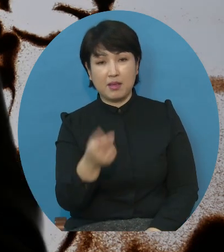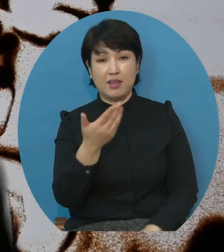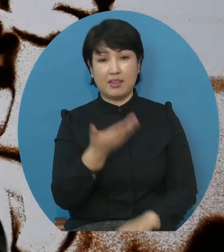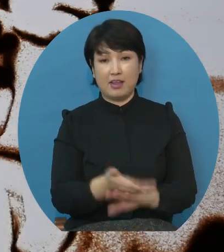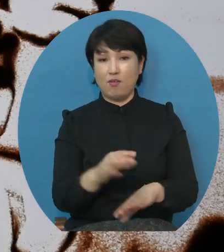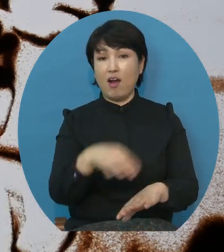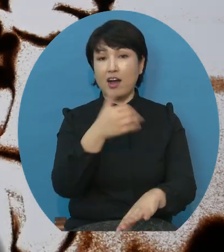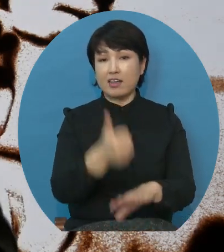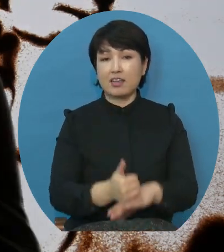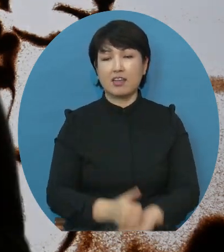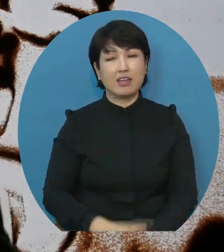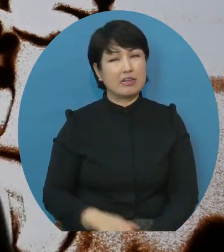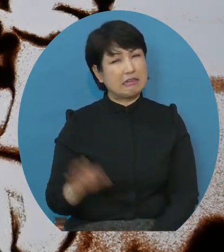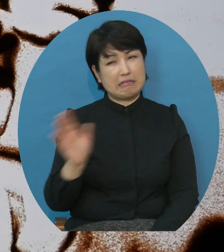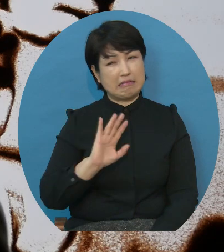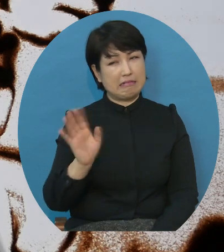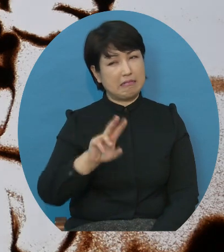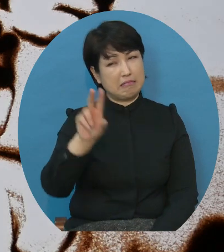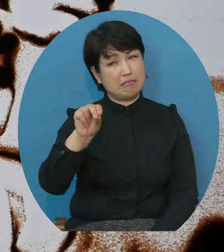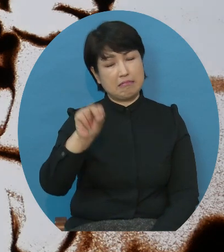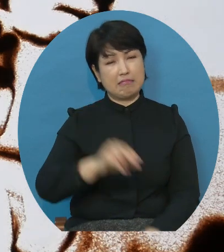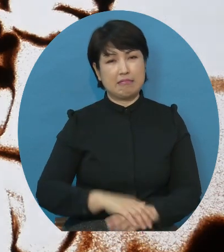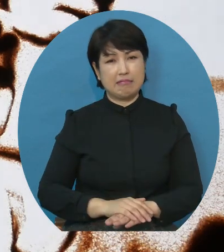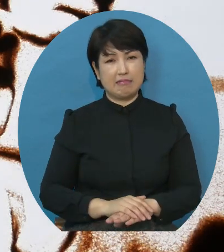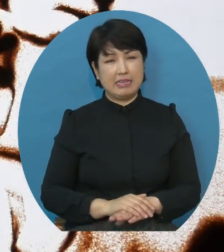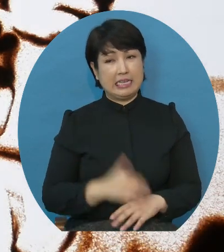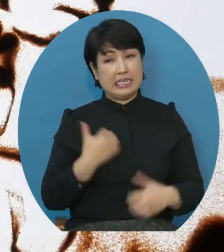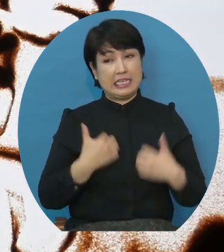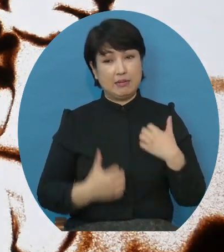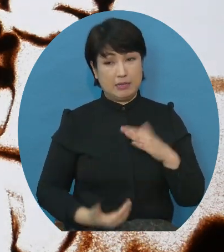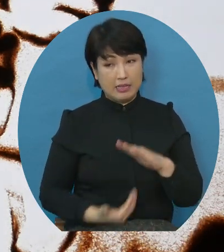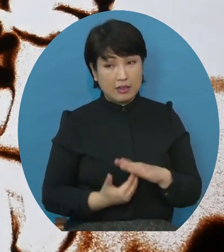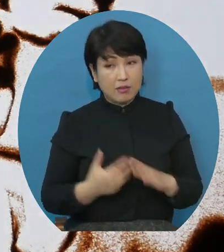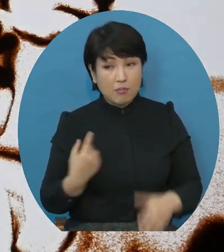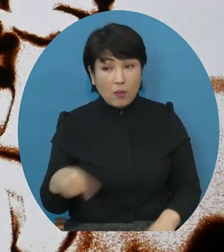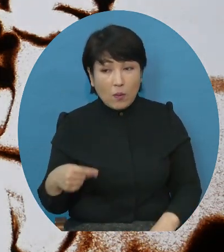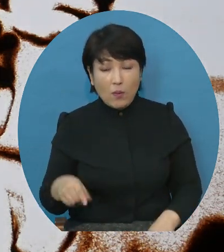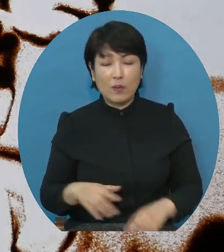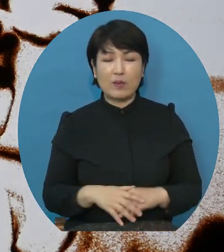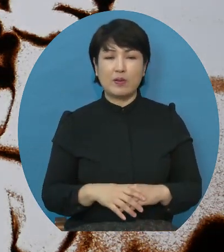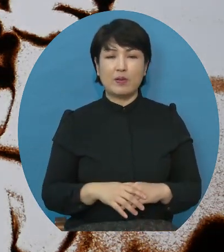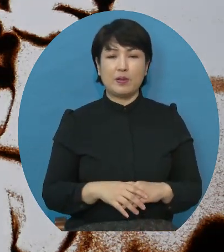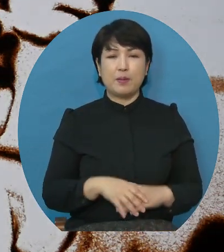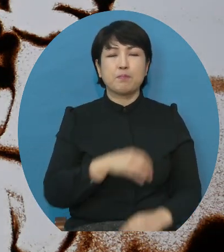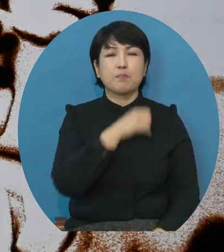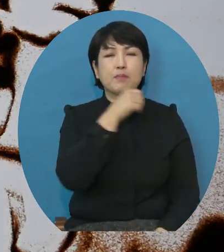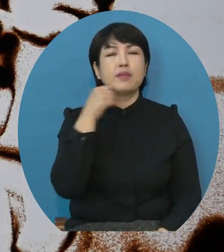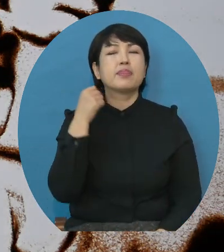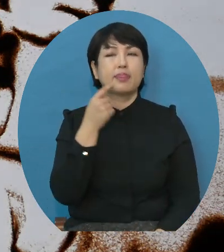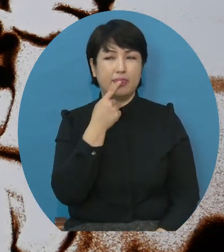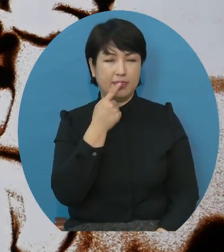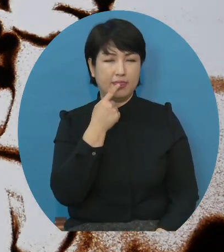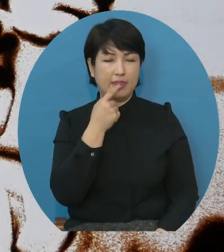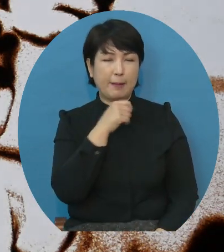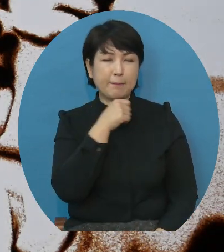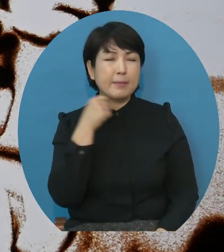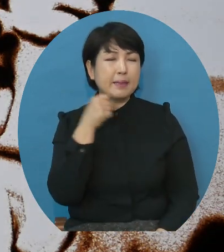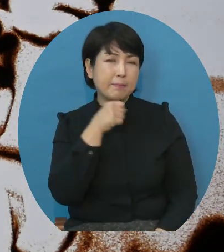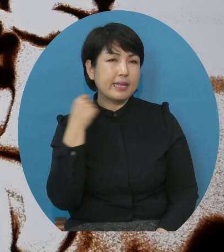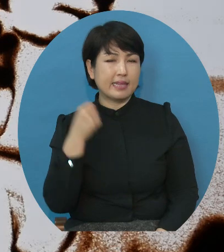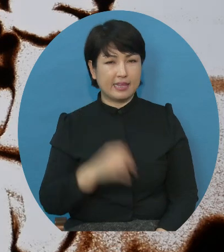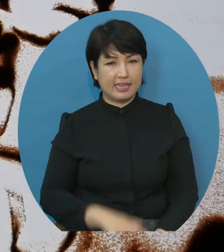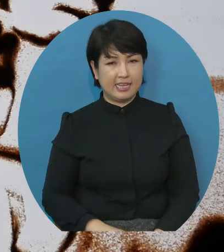사람이 그런 소리 하지 마라 혁 씨즐러 우만 이 맛에 있다는거